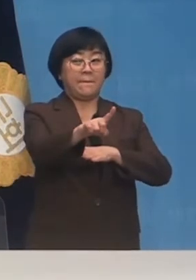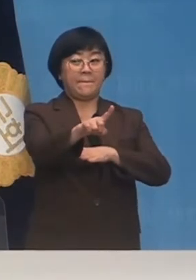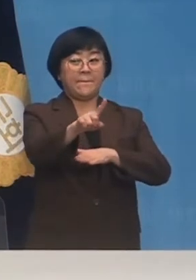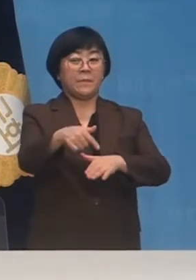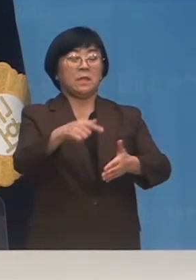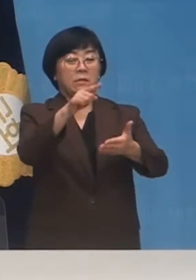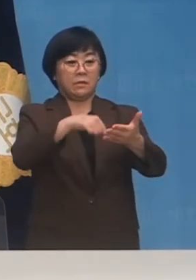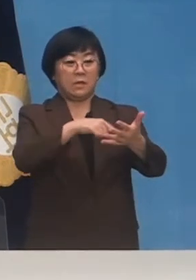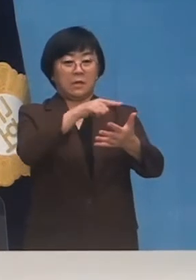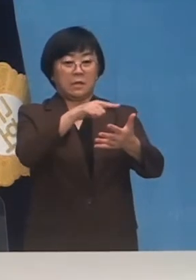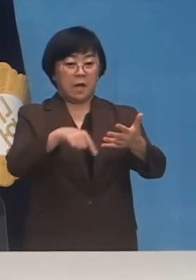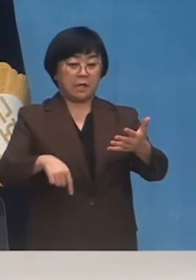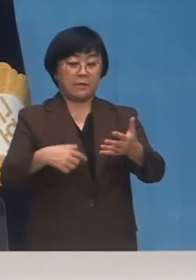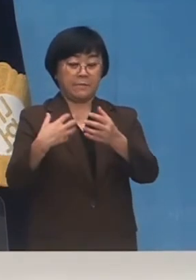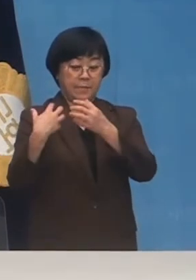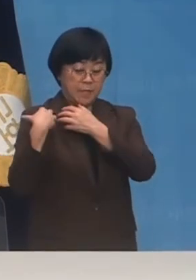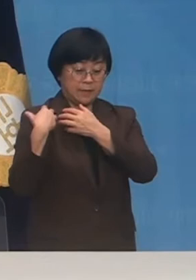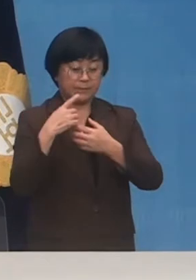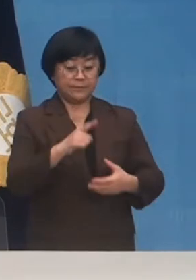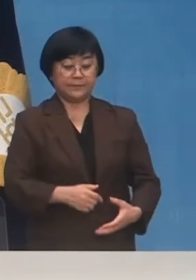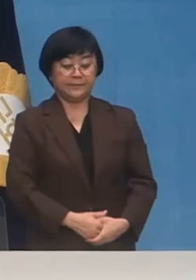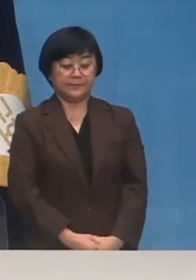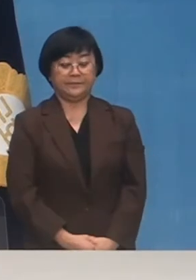그 대가를 치르고자 한다.